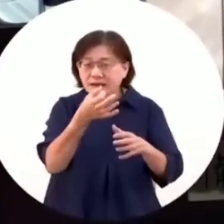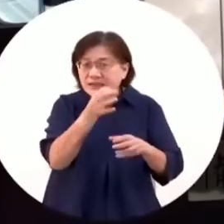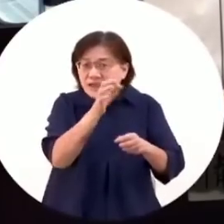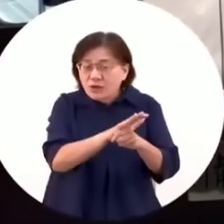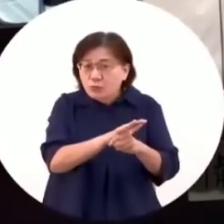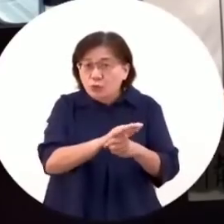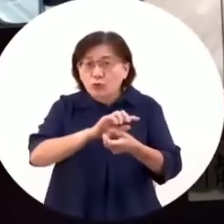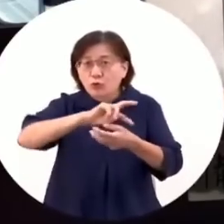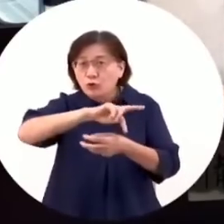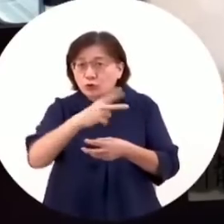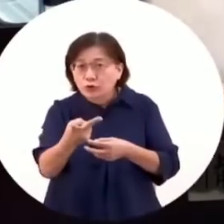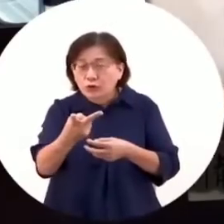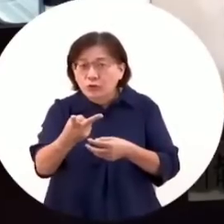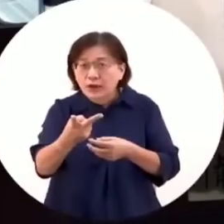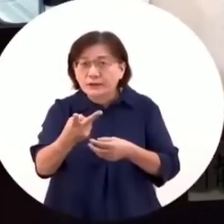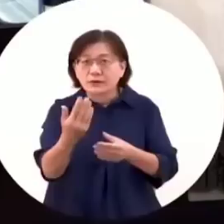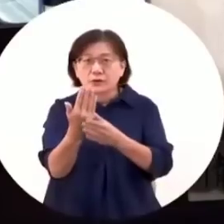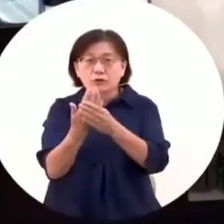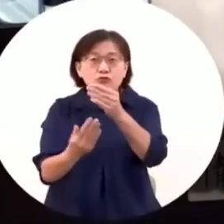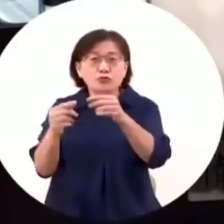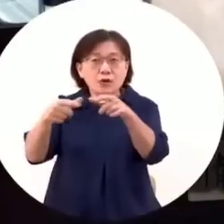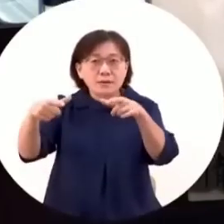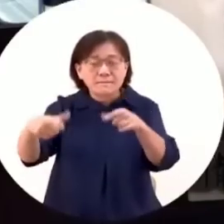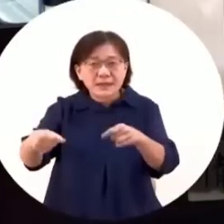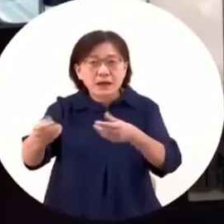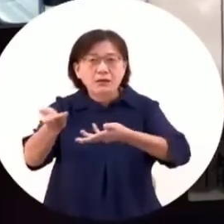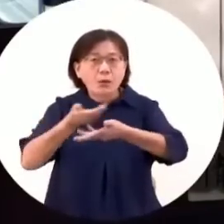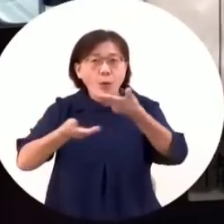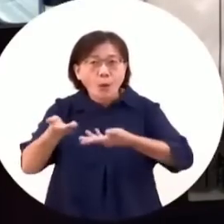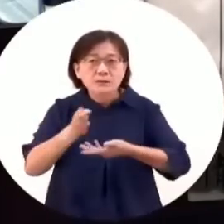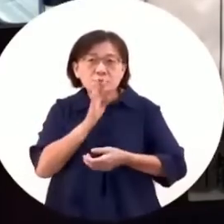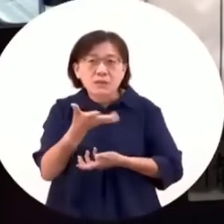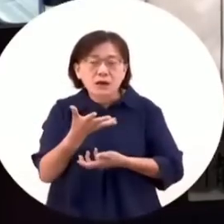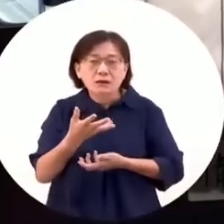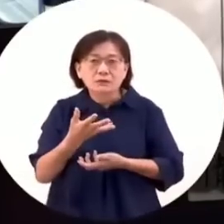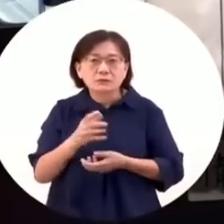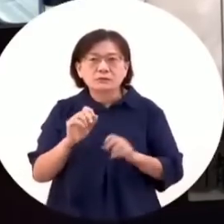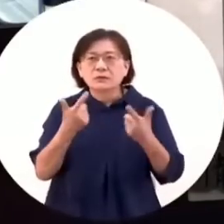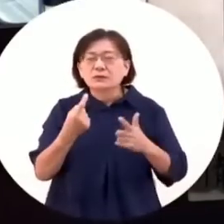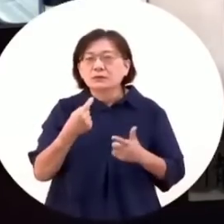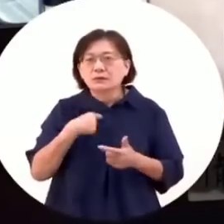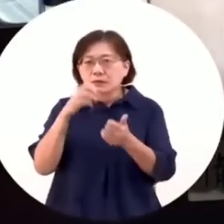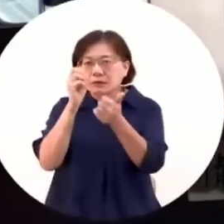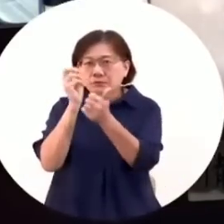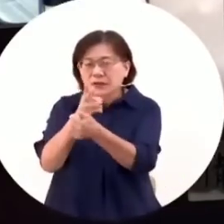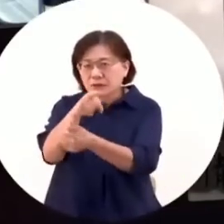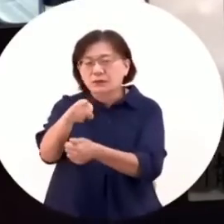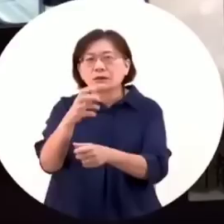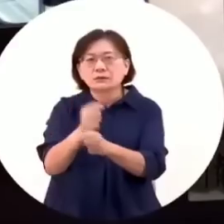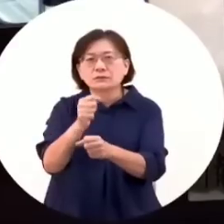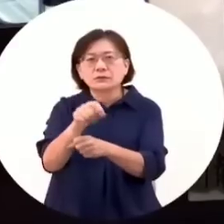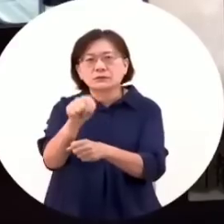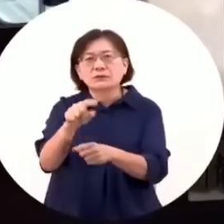了。 我嘛无用阮这个代志啦。 你无用阮这个代志了，对。所以你即马来讲，你无交代。 建设爱做了好，百